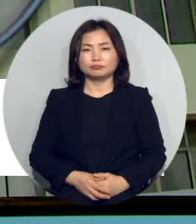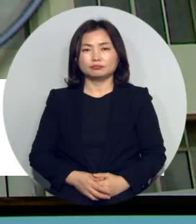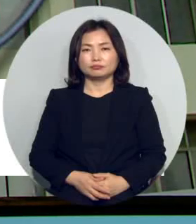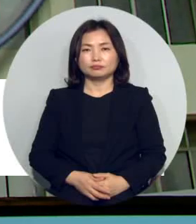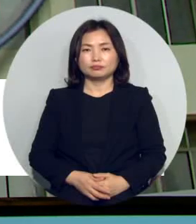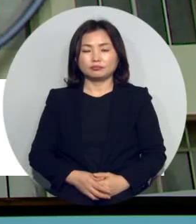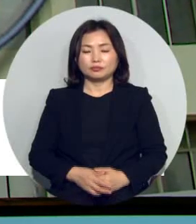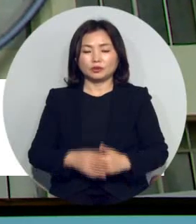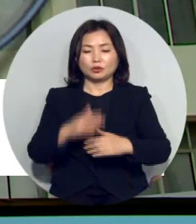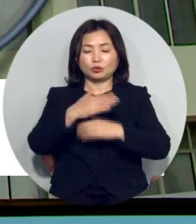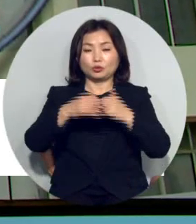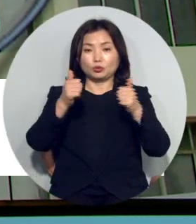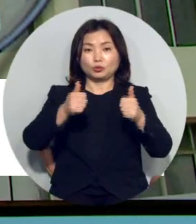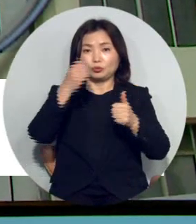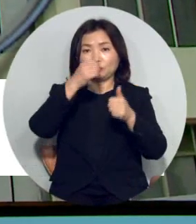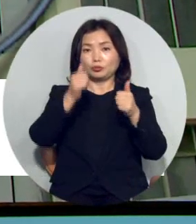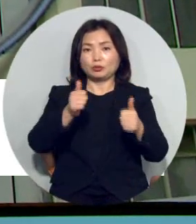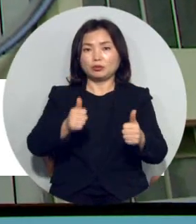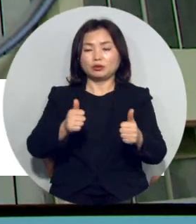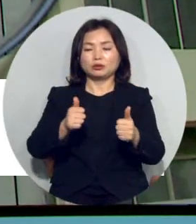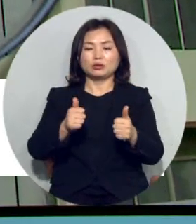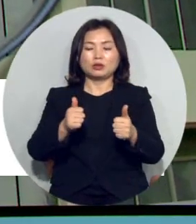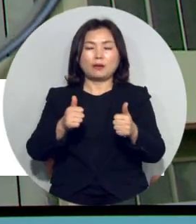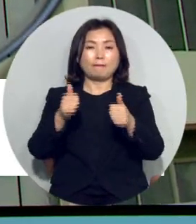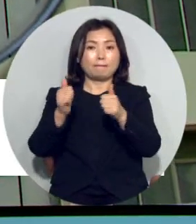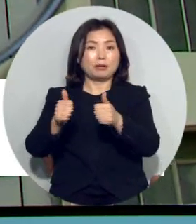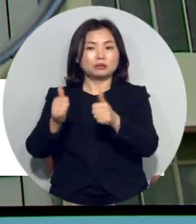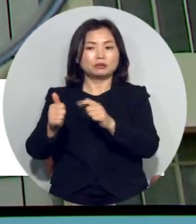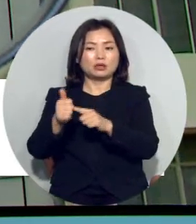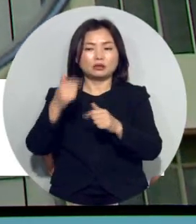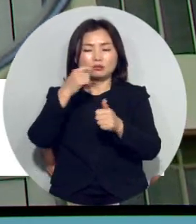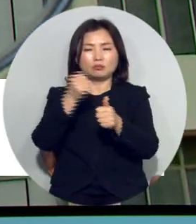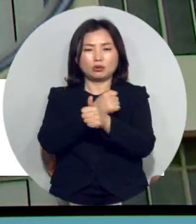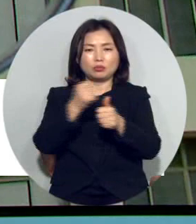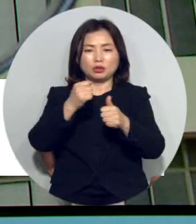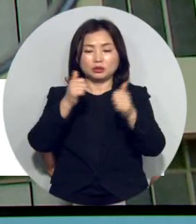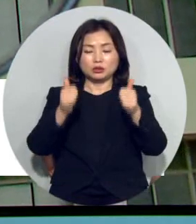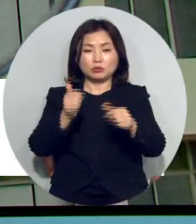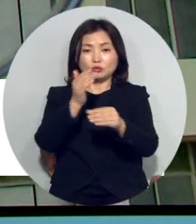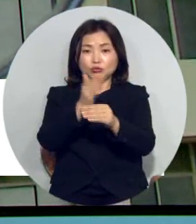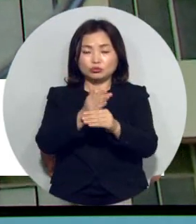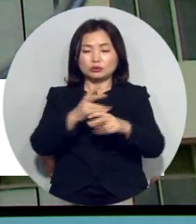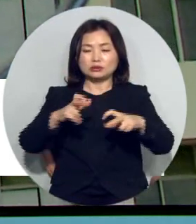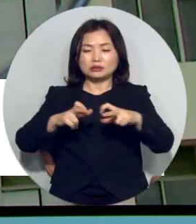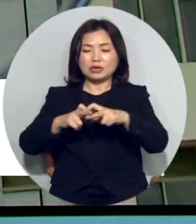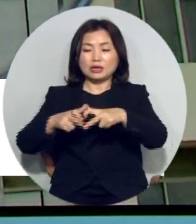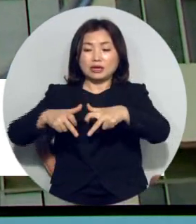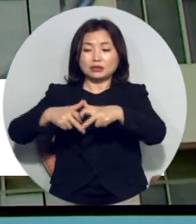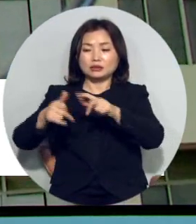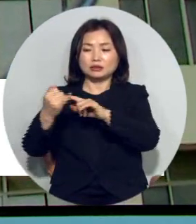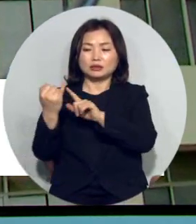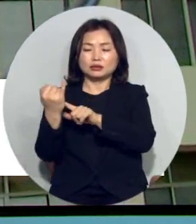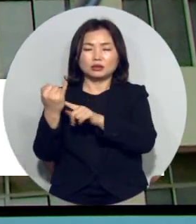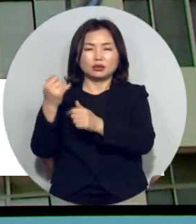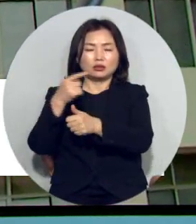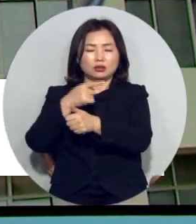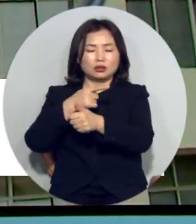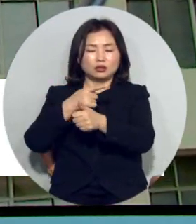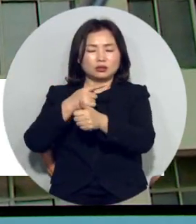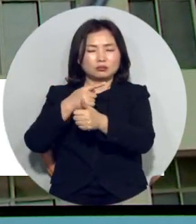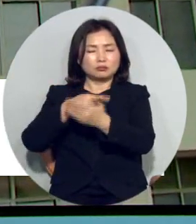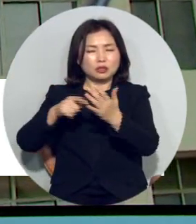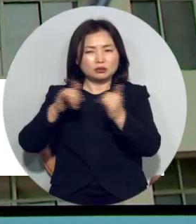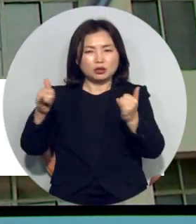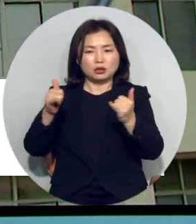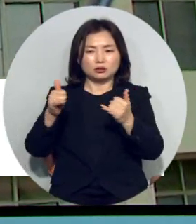고등 법원에 현직 부장판사가 성폭력 사건 재판 과정에서 장애를 가진 피해자를 2차 가했다는 주장이